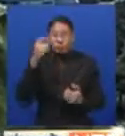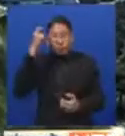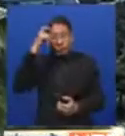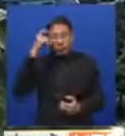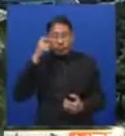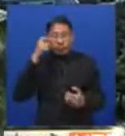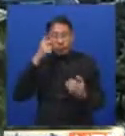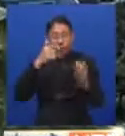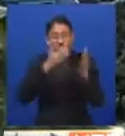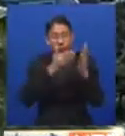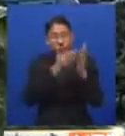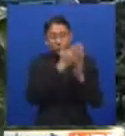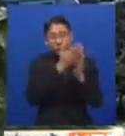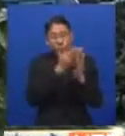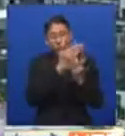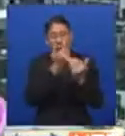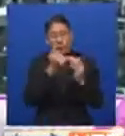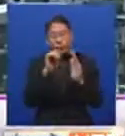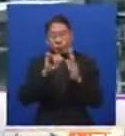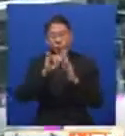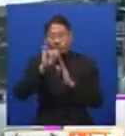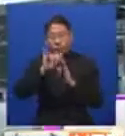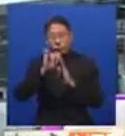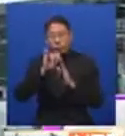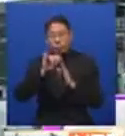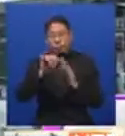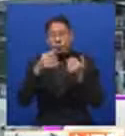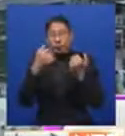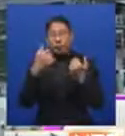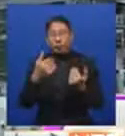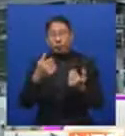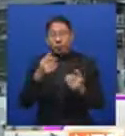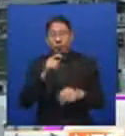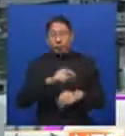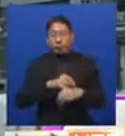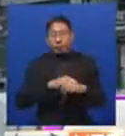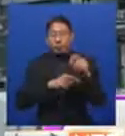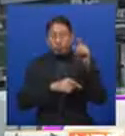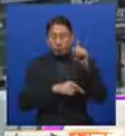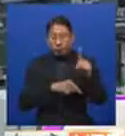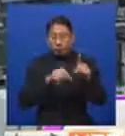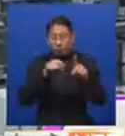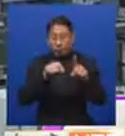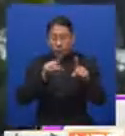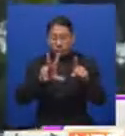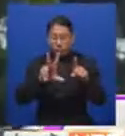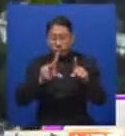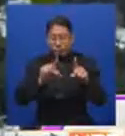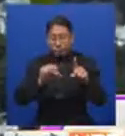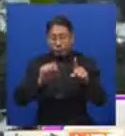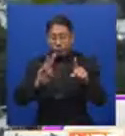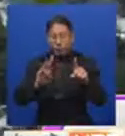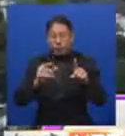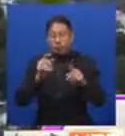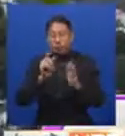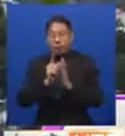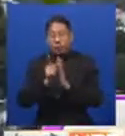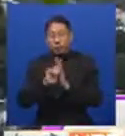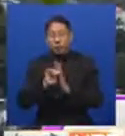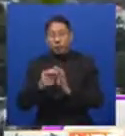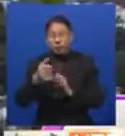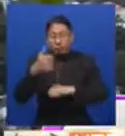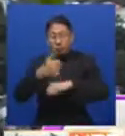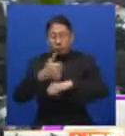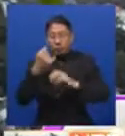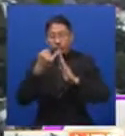ทิศตะวันตกเฉียงเหนือของอำเภอฝางจังหวัดเชียงใหม่เมื่อเวลา 13:20ของเมื่อวานนี้ผู้ว่าราชการ